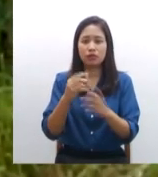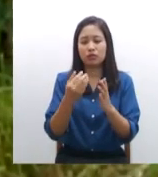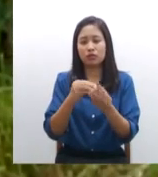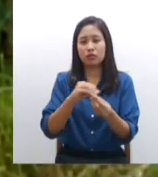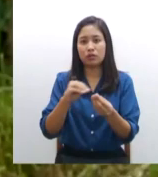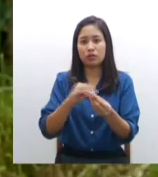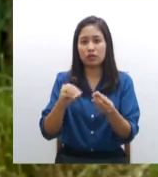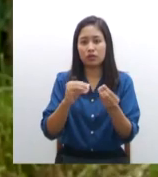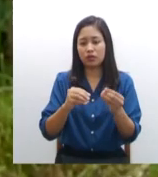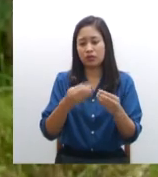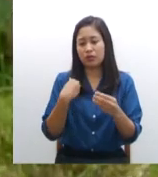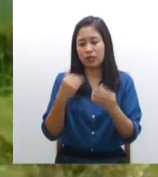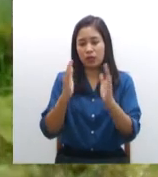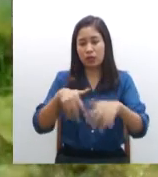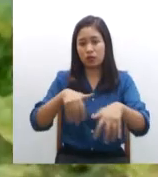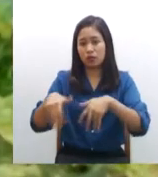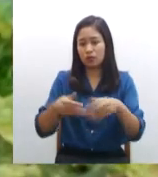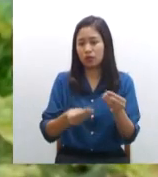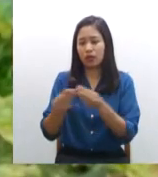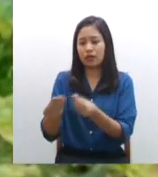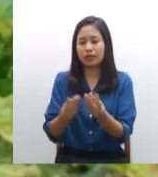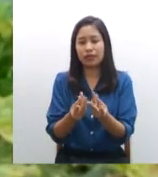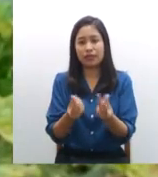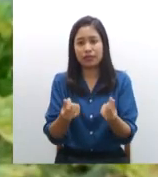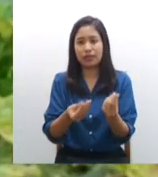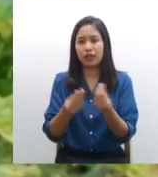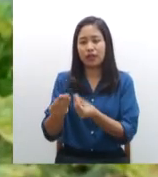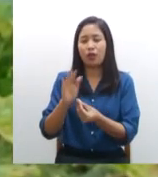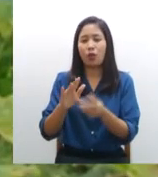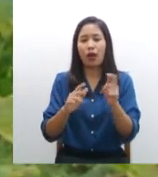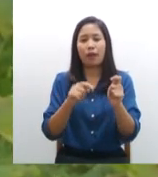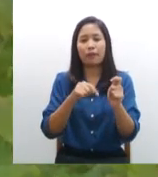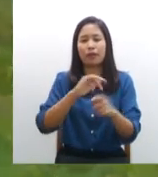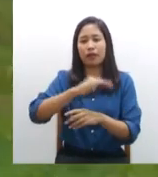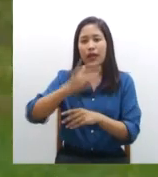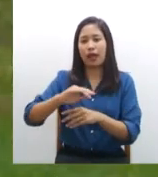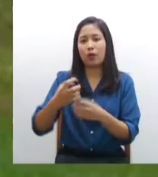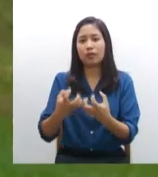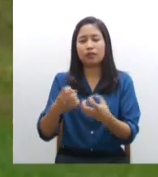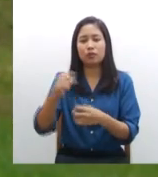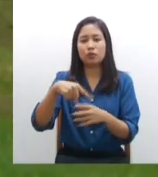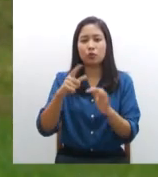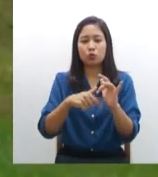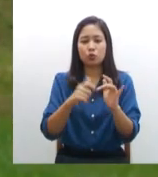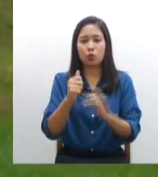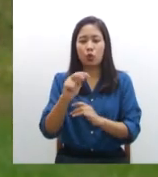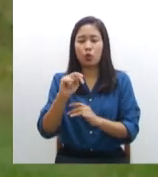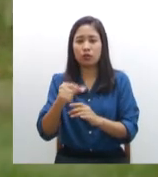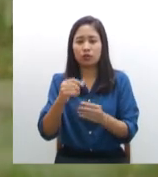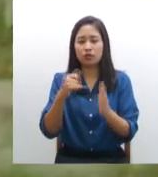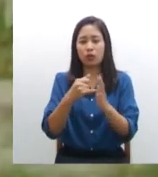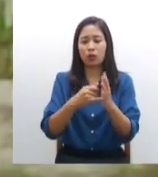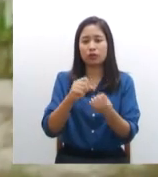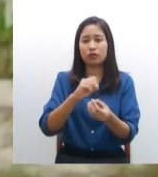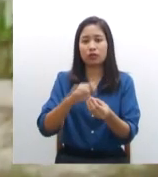อมกระหม่อมถวายที่ดินบริเวณหมู่2ตำบลเขาหินซ้อนอำเภอพนมสารคามจังหวัดฉะเชิงเทราจ